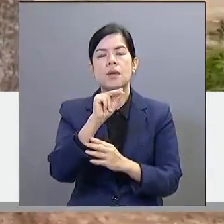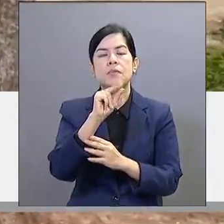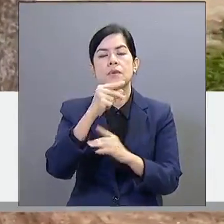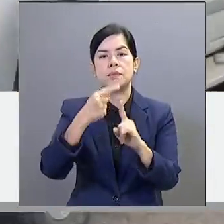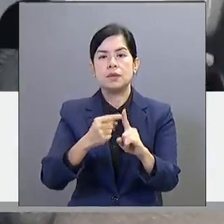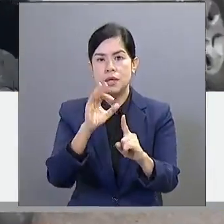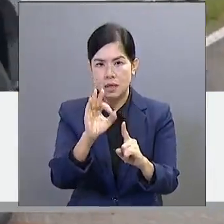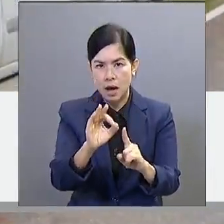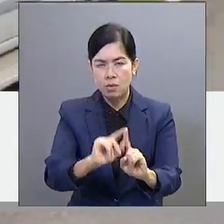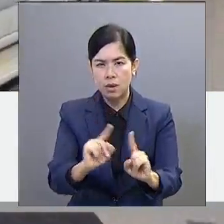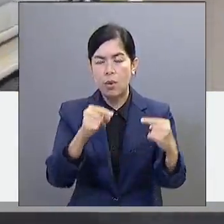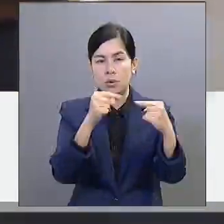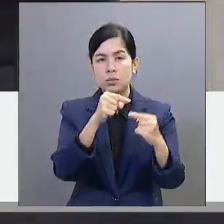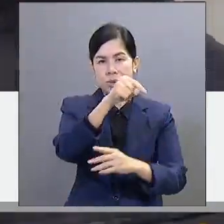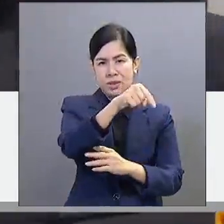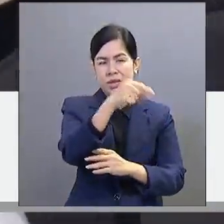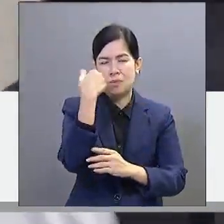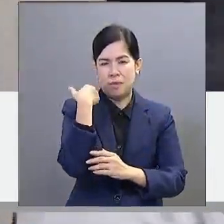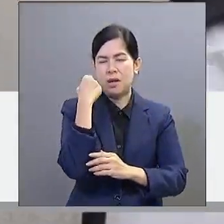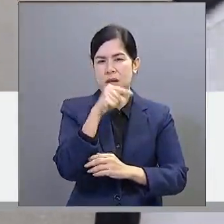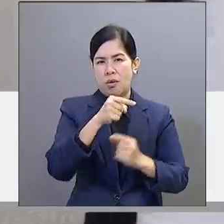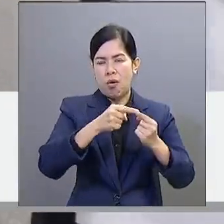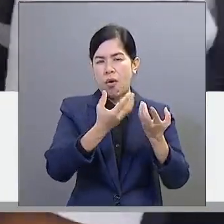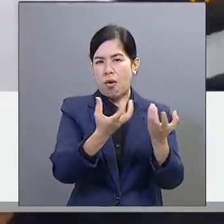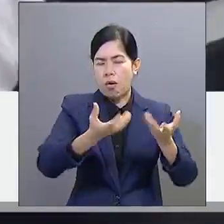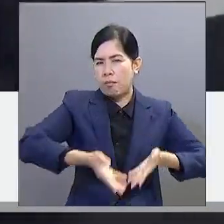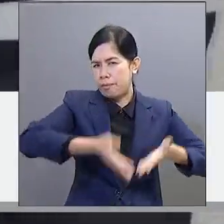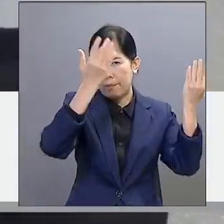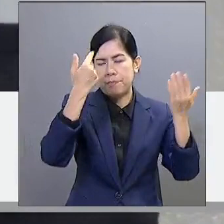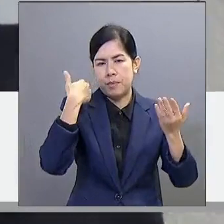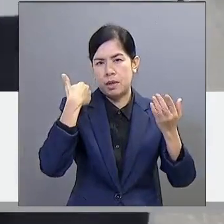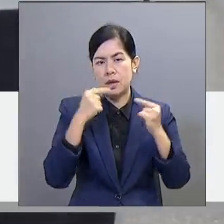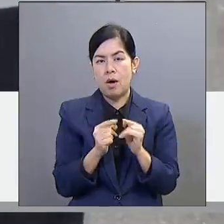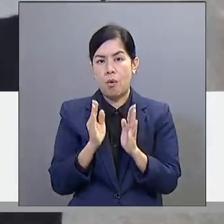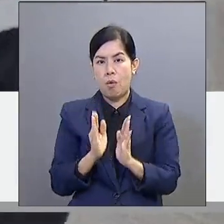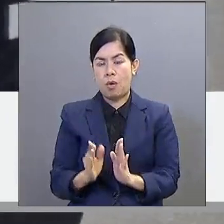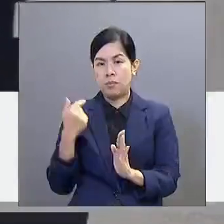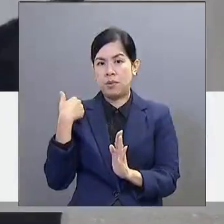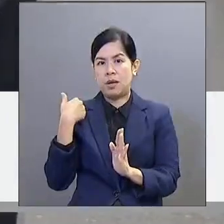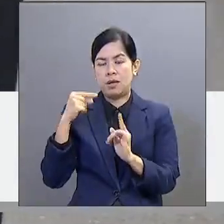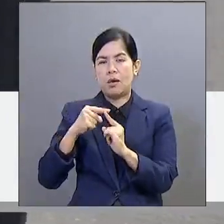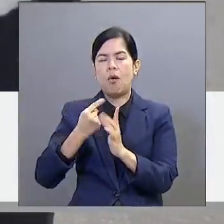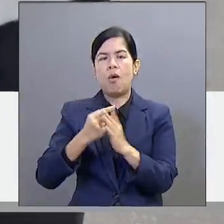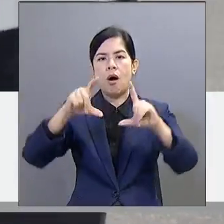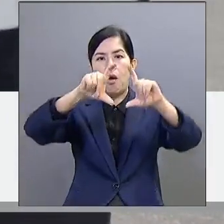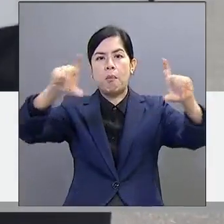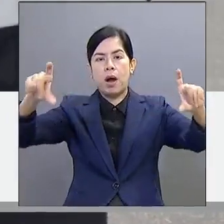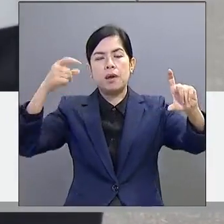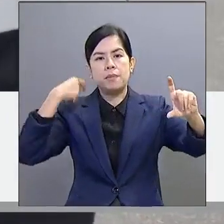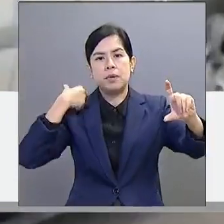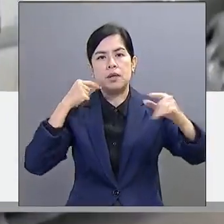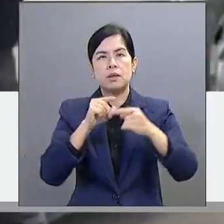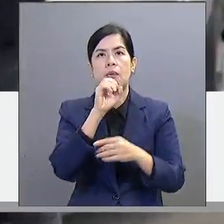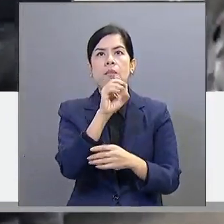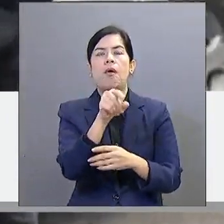ปรากฏว่าในจุดที่ได้รื้อถอนสิ่งปลูกสร้างไปแล้วมีผู้นำป้ายที่ปรากฏข้อความว่าเป็นที่ดินแปลง